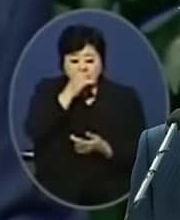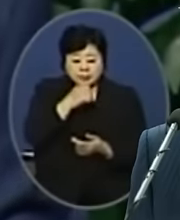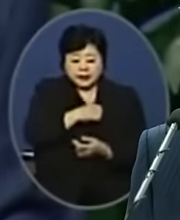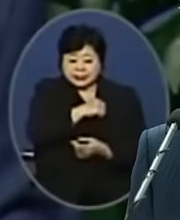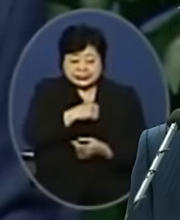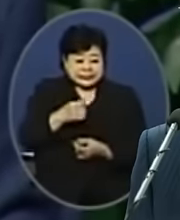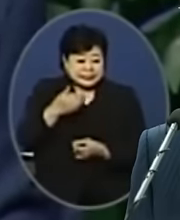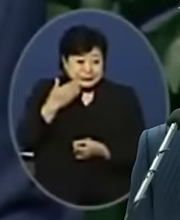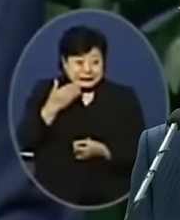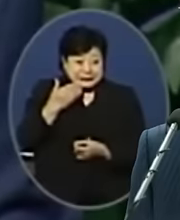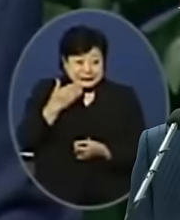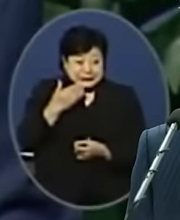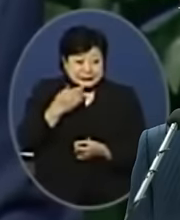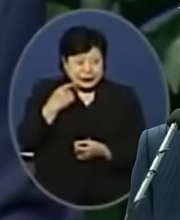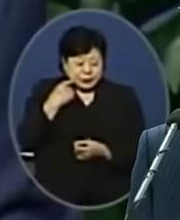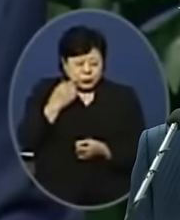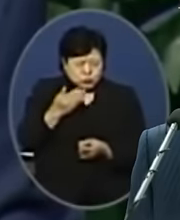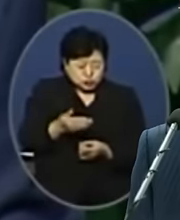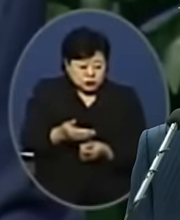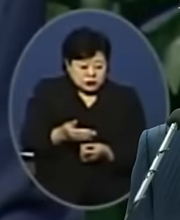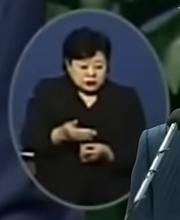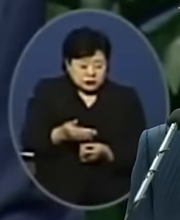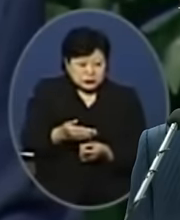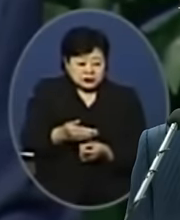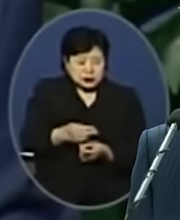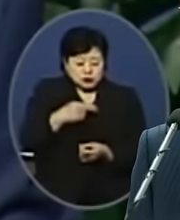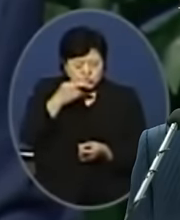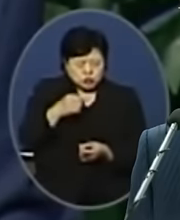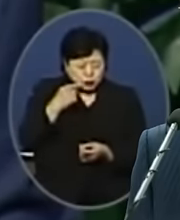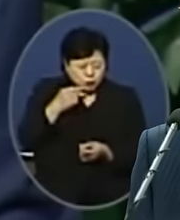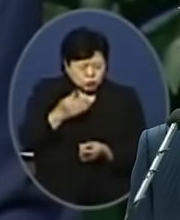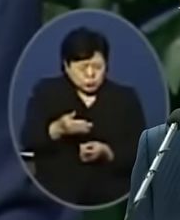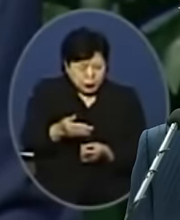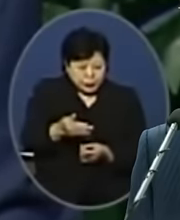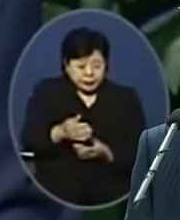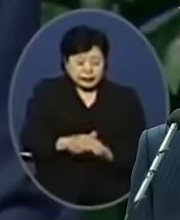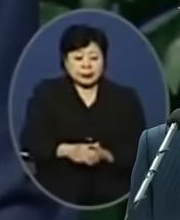음식에 독을 타든지 술에 독을 타면은